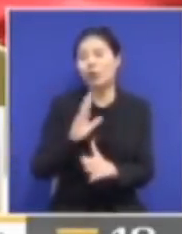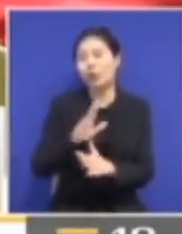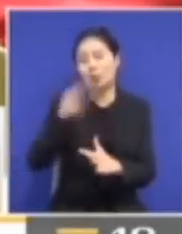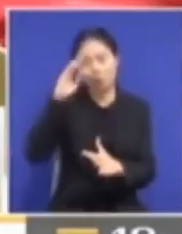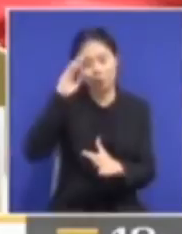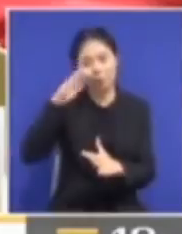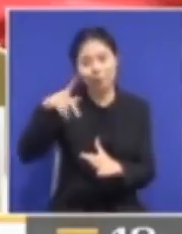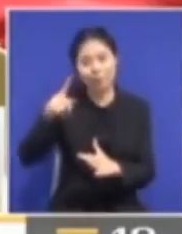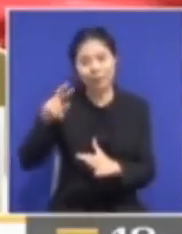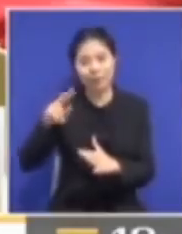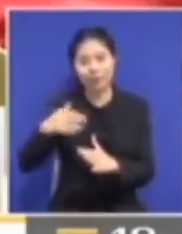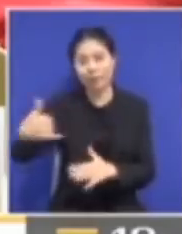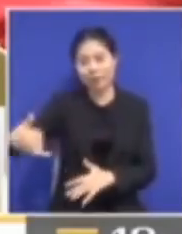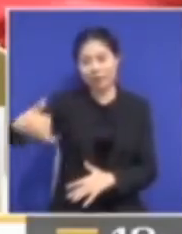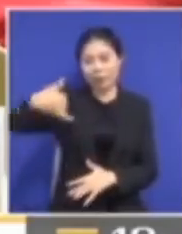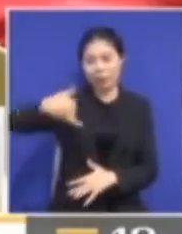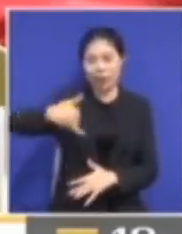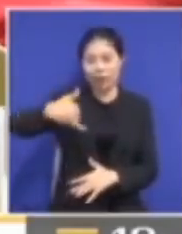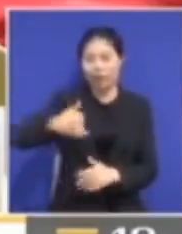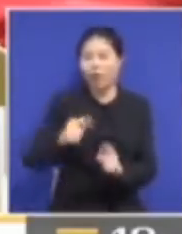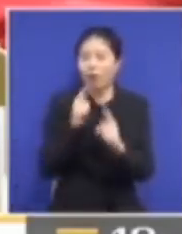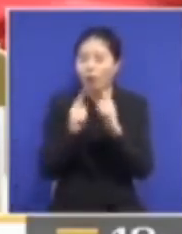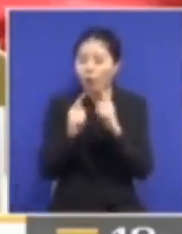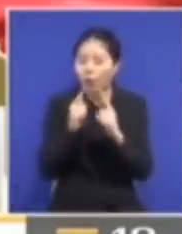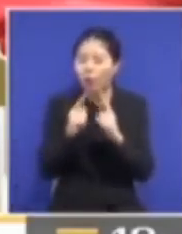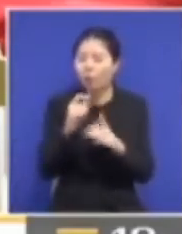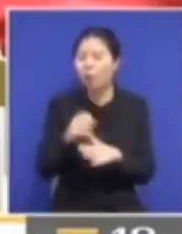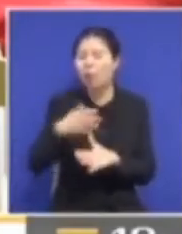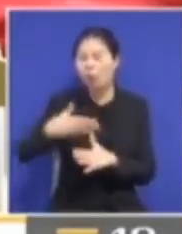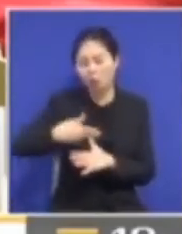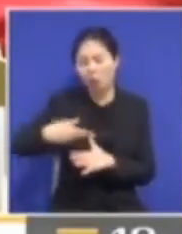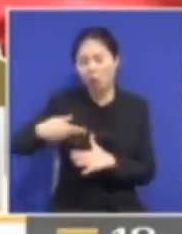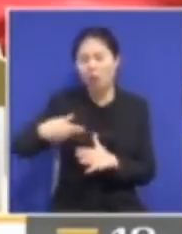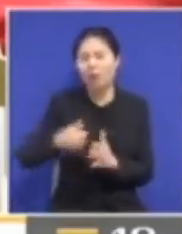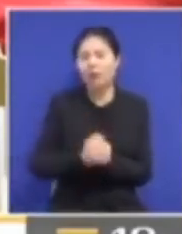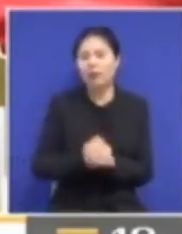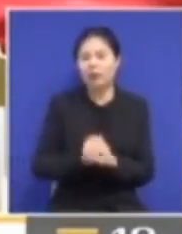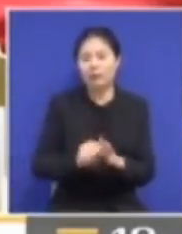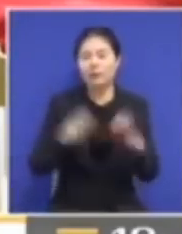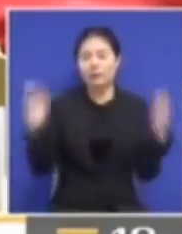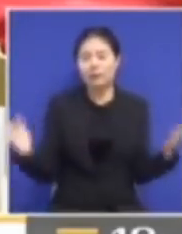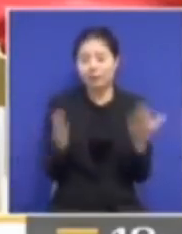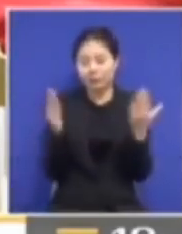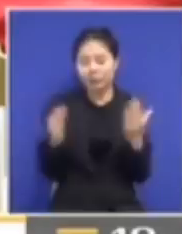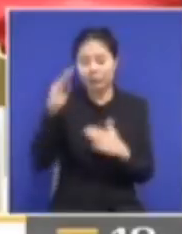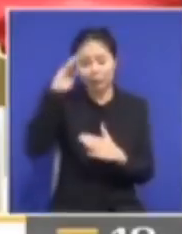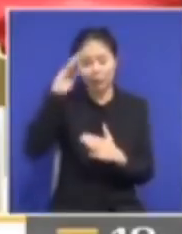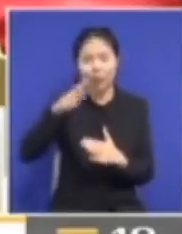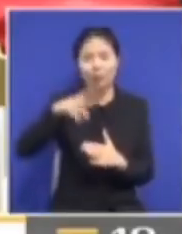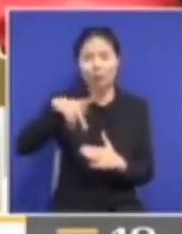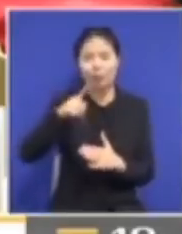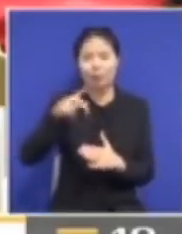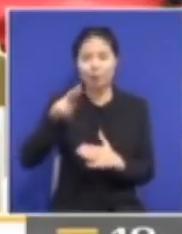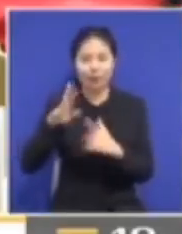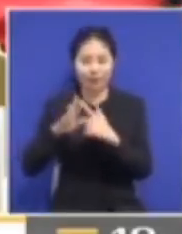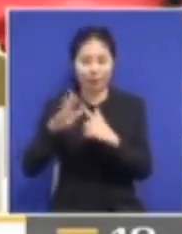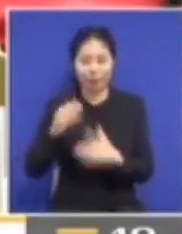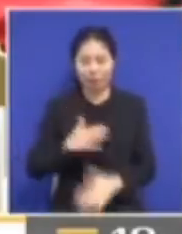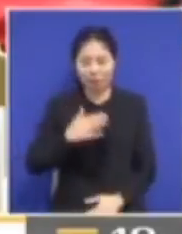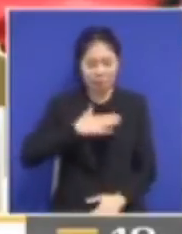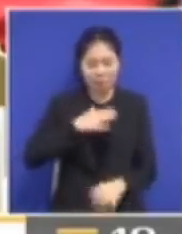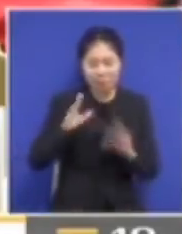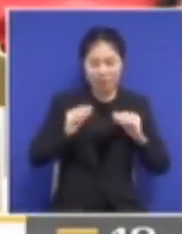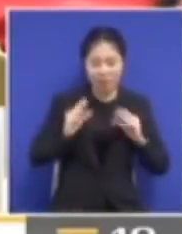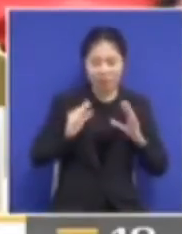อยู่พรรคที่สนับสนุนคุณประยุทธ์ผมบอกไปได้ไงในเมื่อผมไม่เห็นชอบกับการยึดอำนา